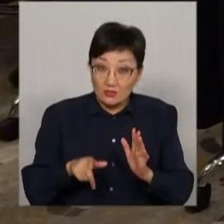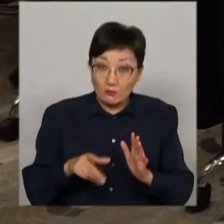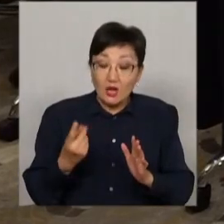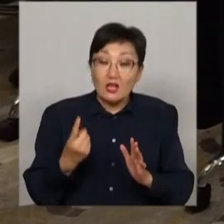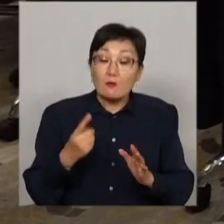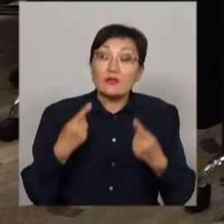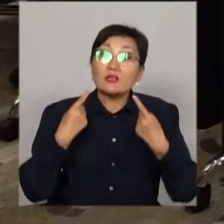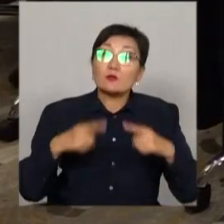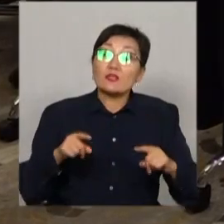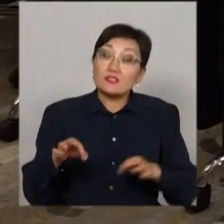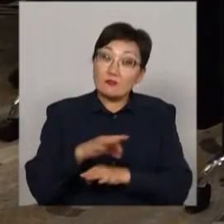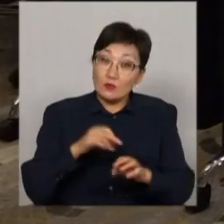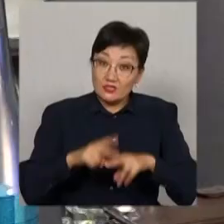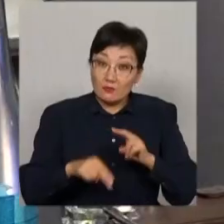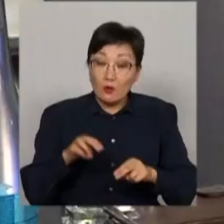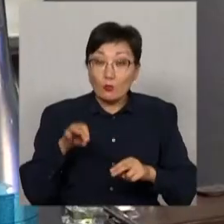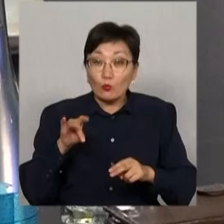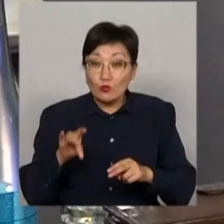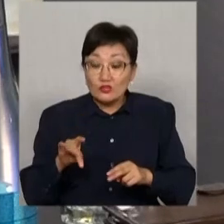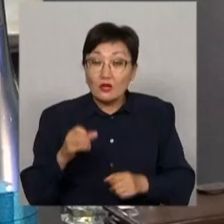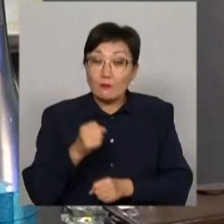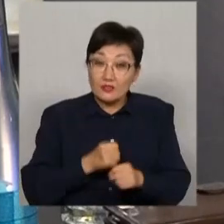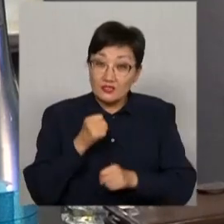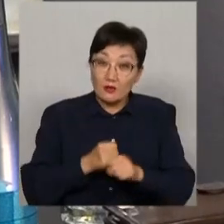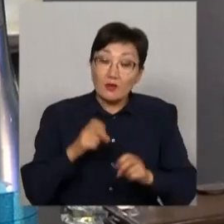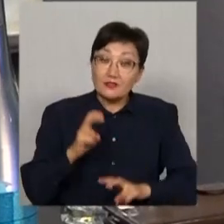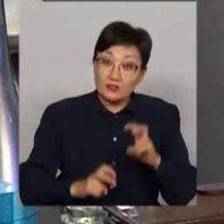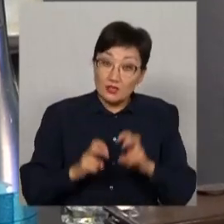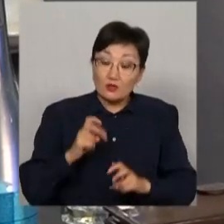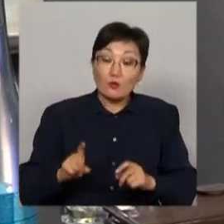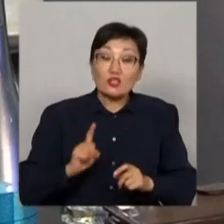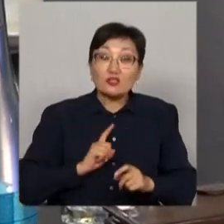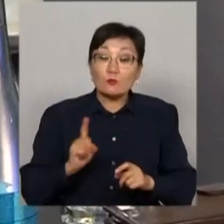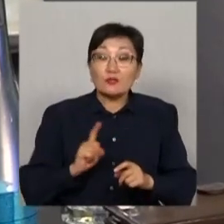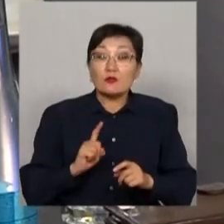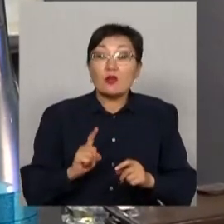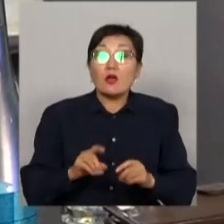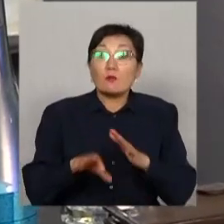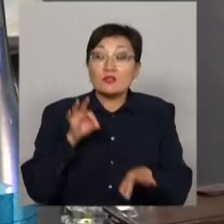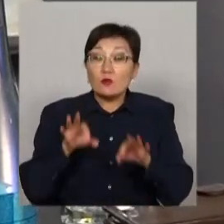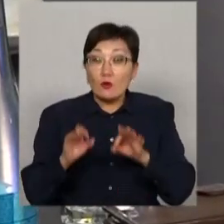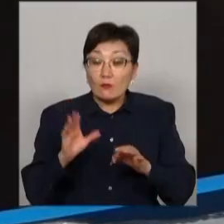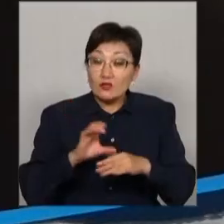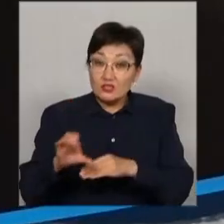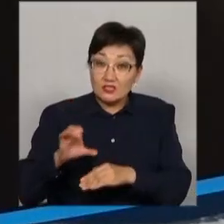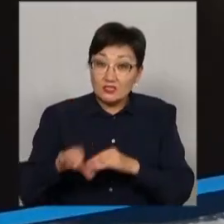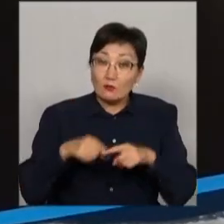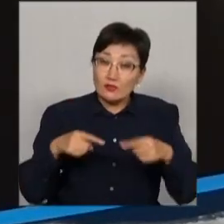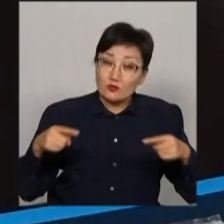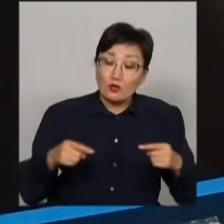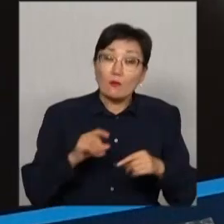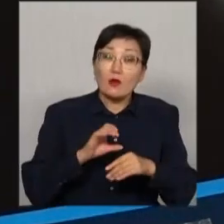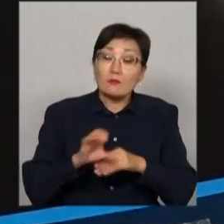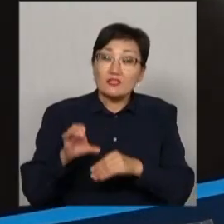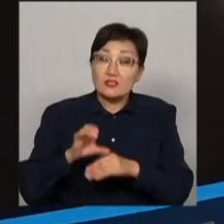один уникальный проект – строительство мусороперерабатывающего завода. Ожидается, что помимо сортировки он будет выпускать различную